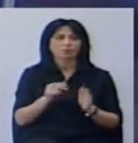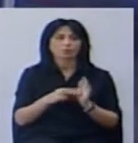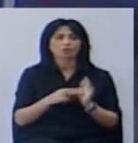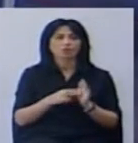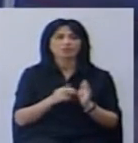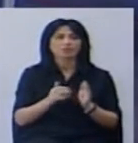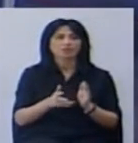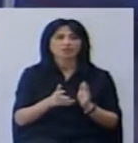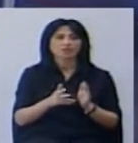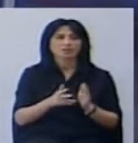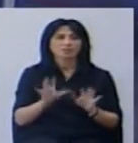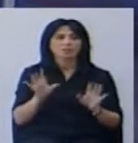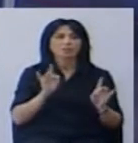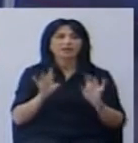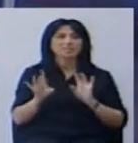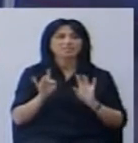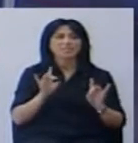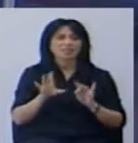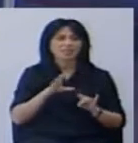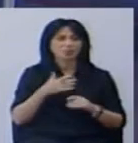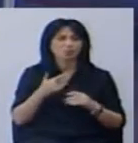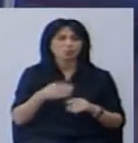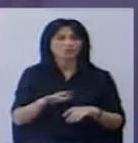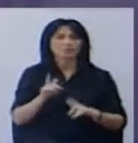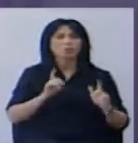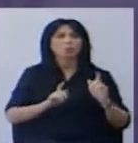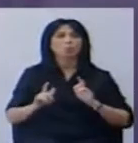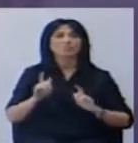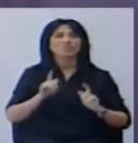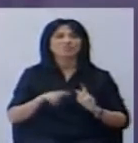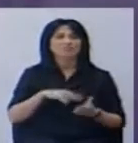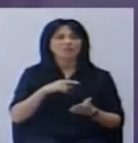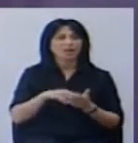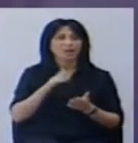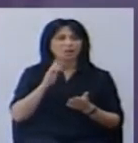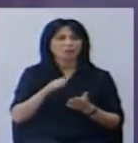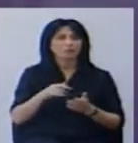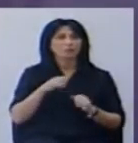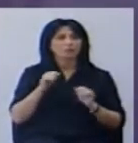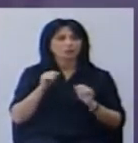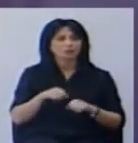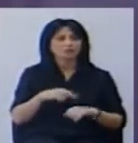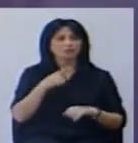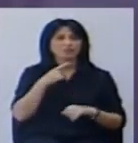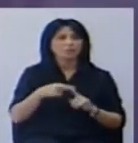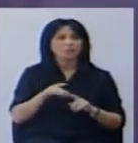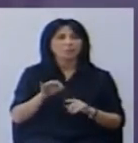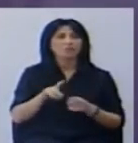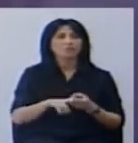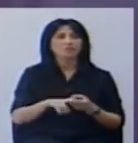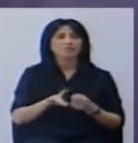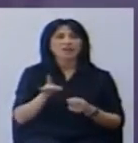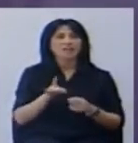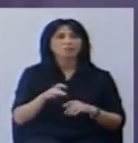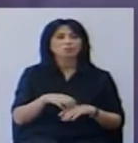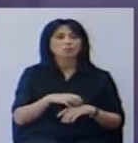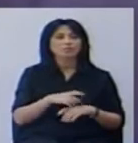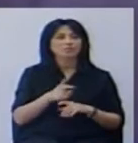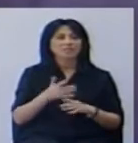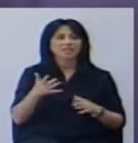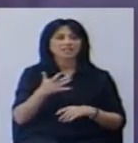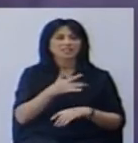თავი ნუ პრეზენტაციაც იყო უკვე ფაქტობრივად. საუნივერსიტეტო ქალაქი უნდა ყოფილიყო, მე ხიბლი შემიძლია ვთქვა, რომ ამასთან დაკავშირებს რესპუბლიკელების ძალიან